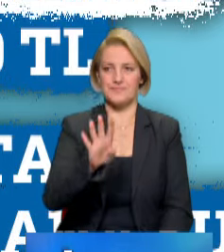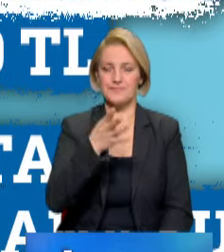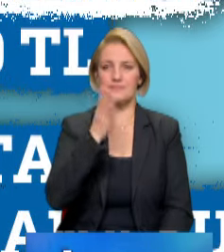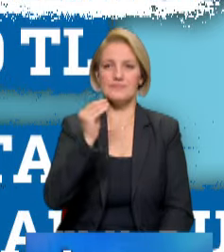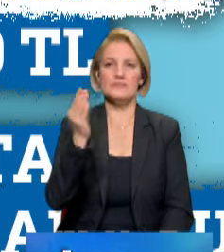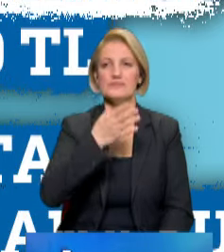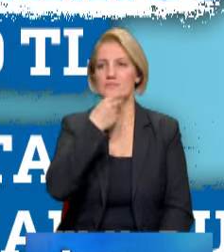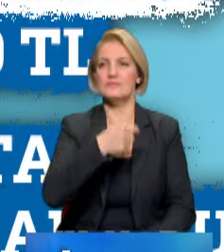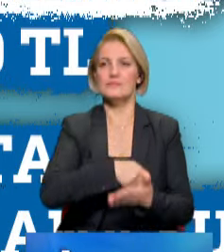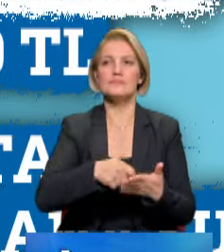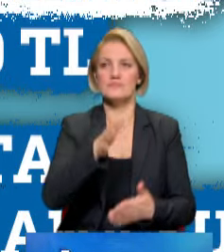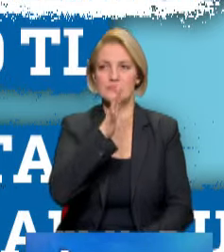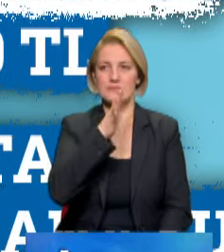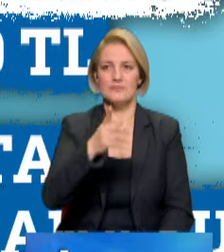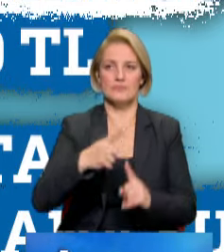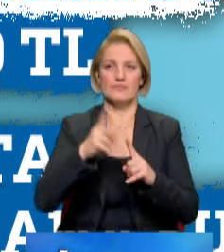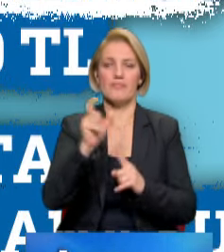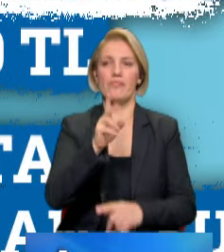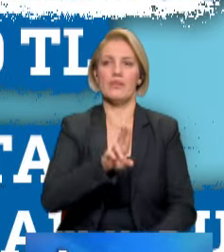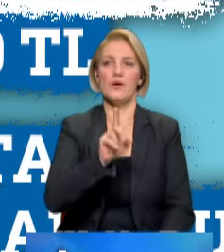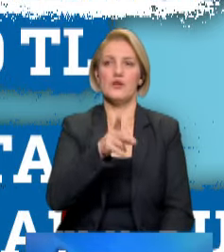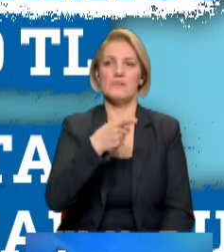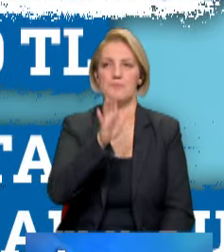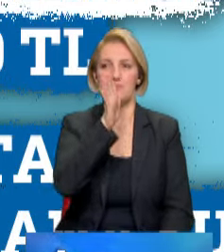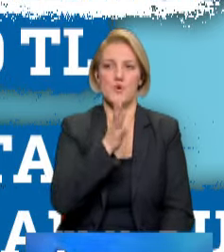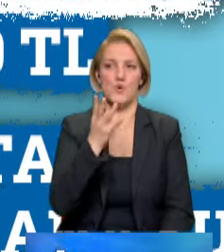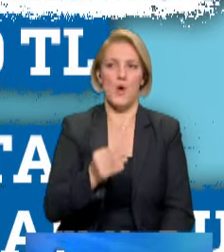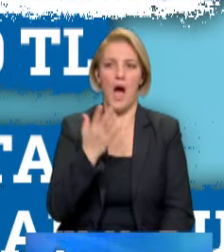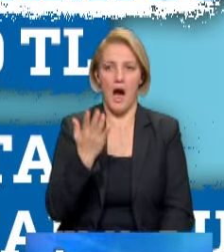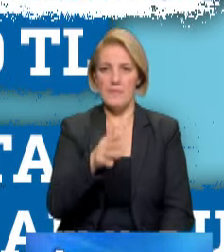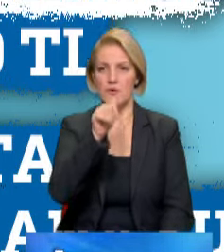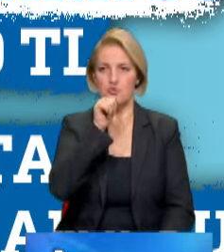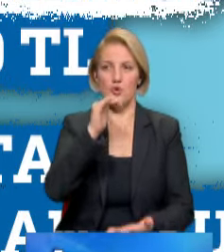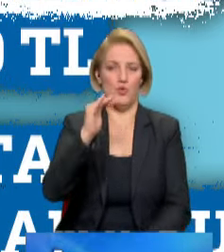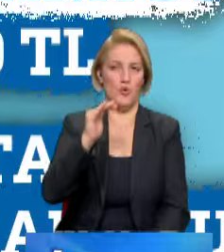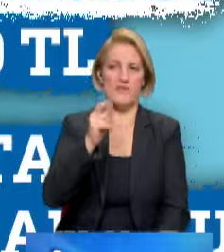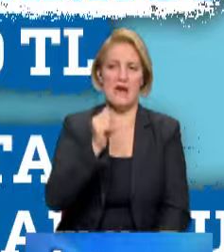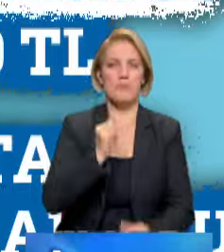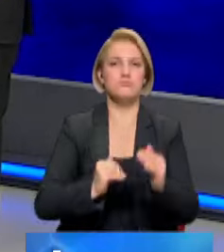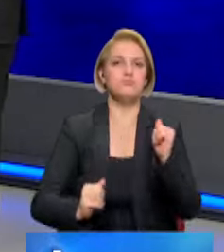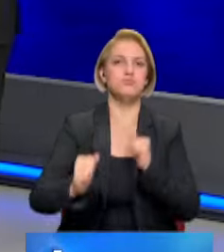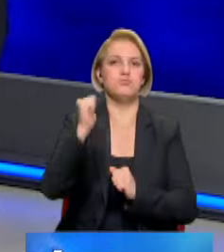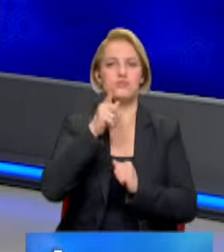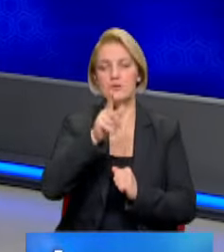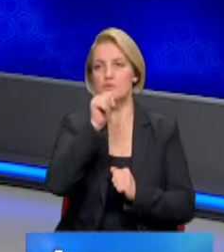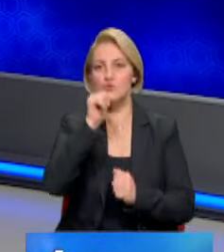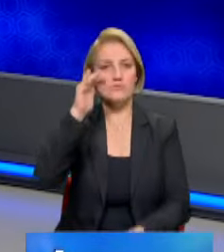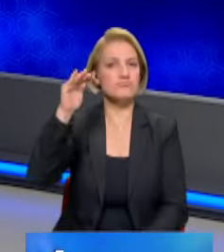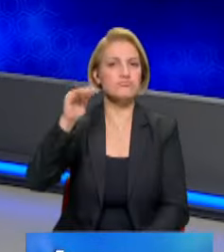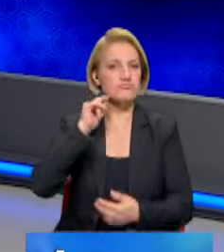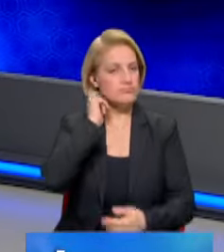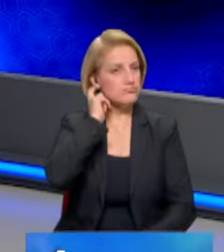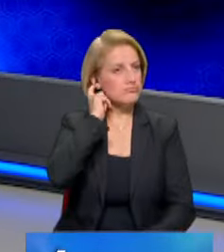düşük emekli aylığı biliyorsunuz Temmuz ayında 12.500 liraya çıktı. Ancak damacana su fiyatları fırladı. Damacana su bu